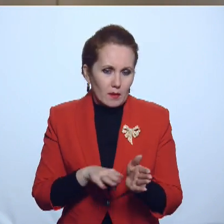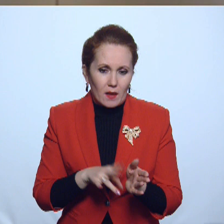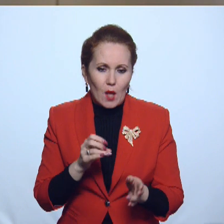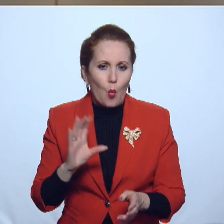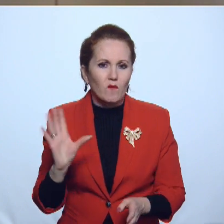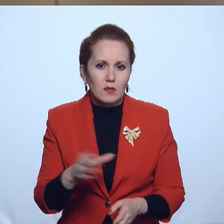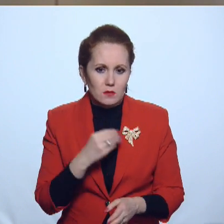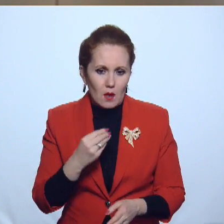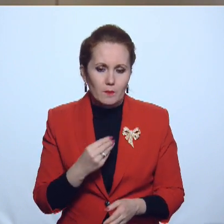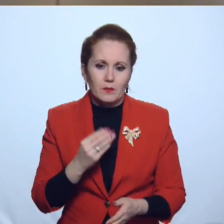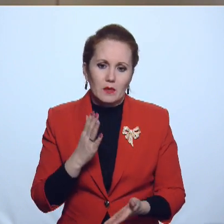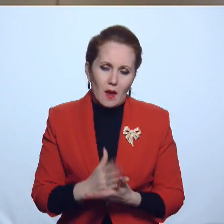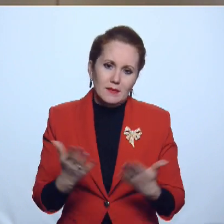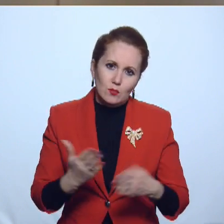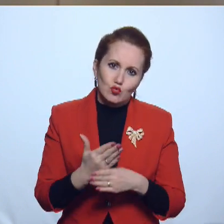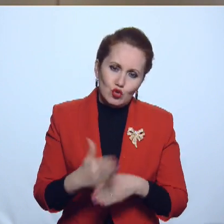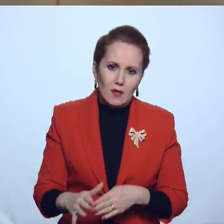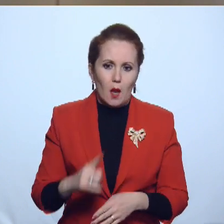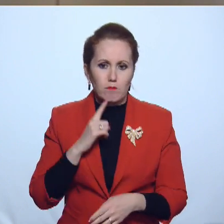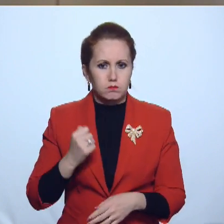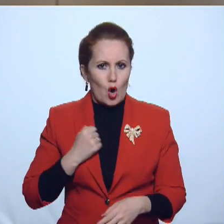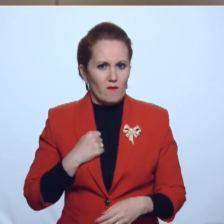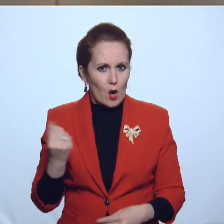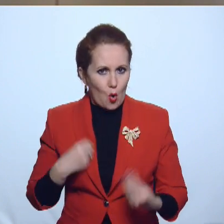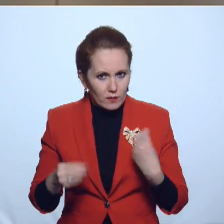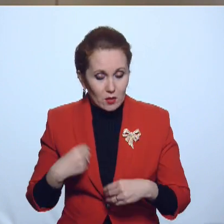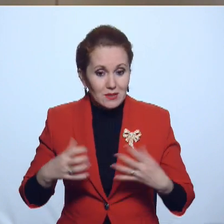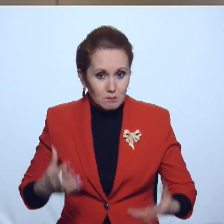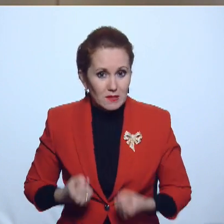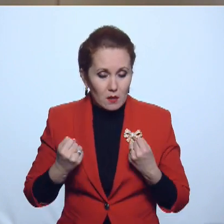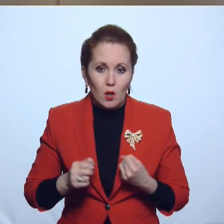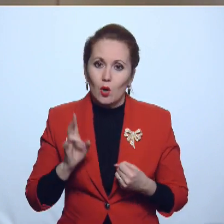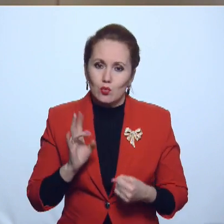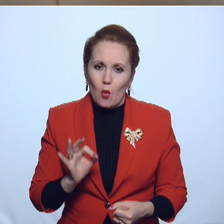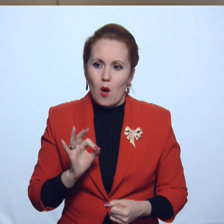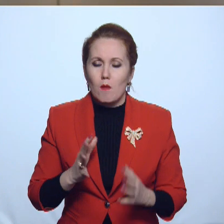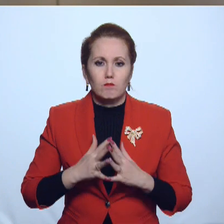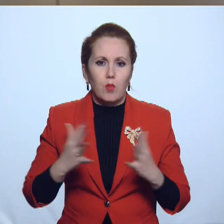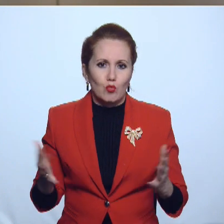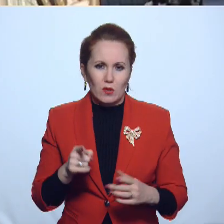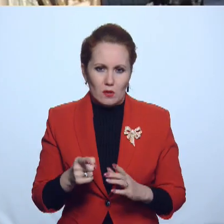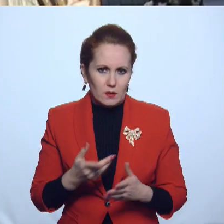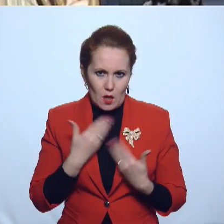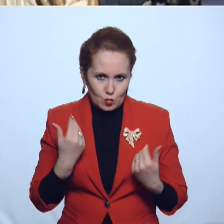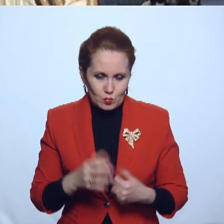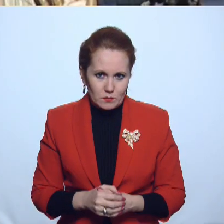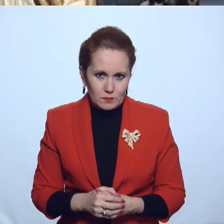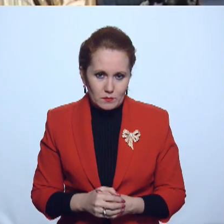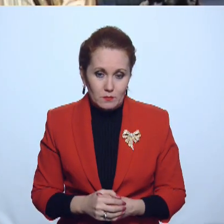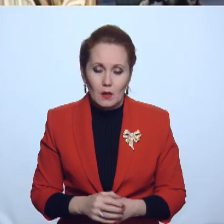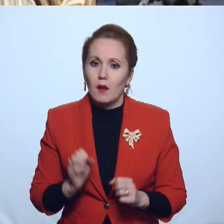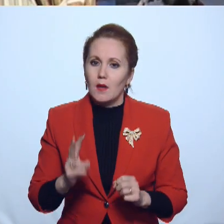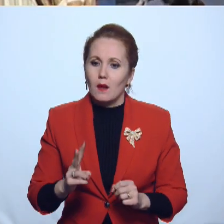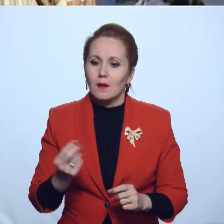не у всех, конечно, есть какая-то часть боевая одежда спасателей, но большей части их нету.